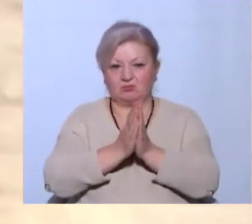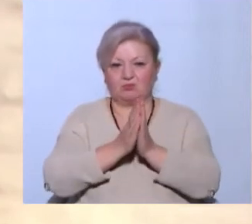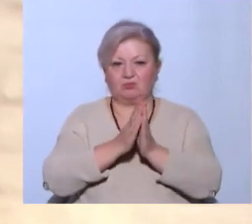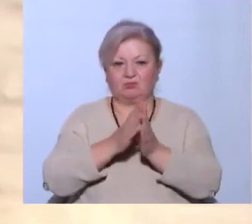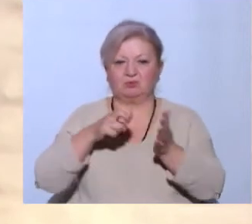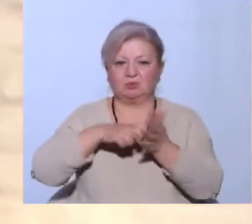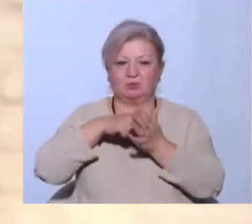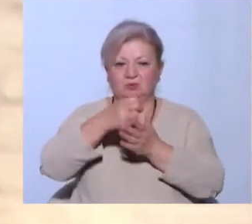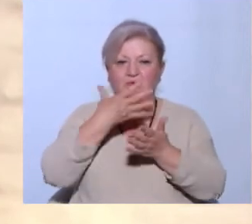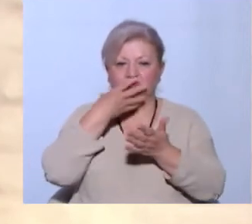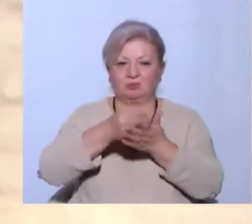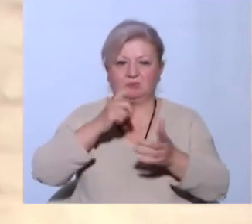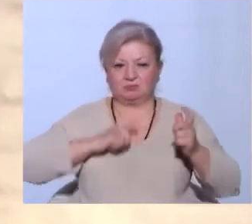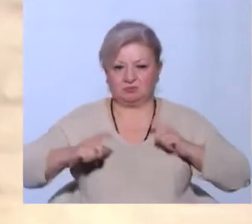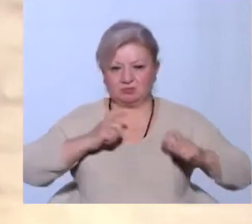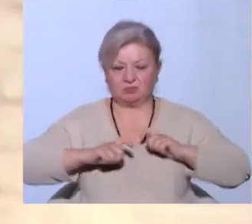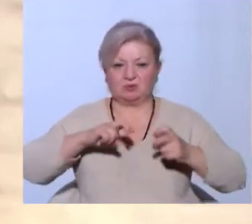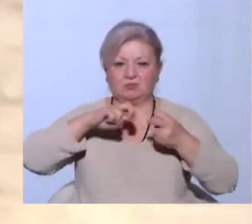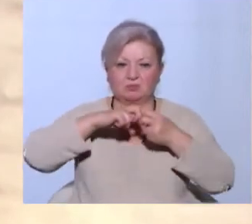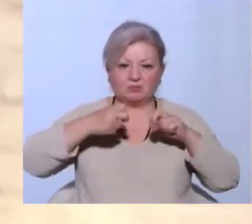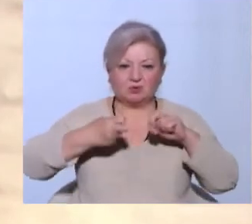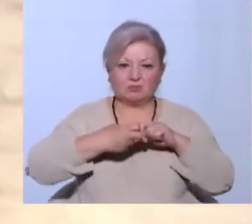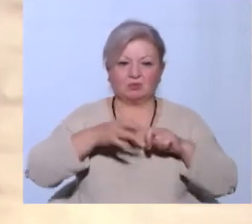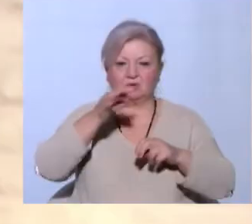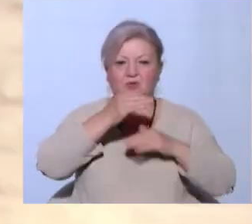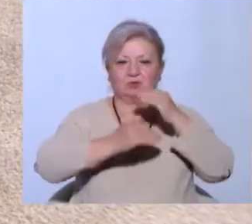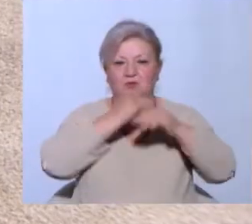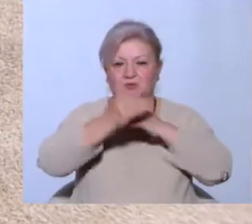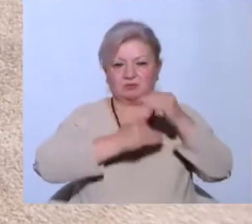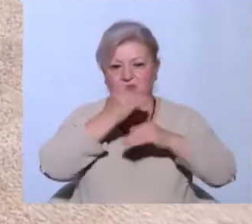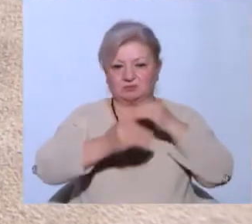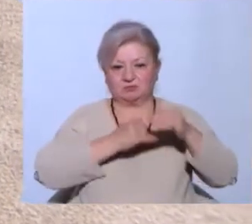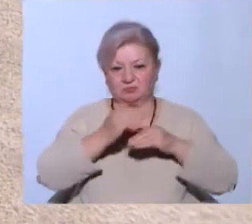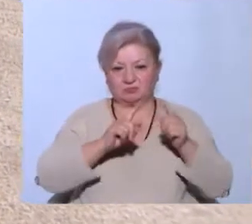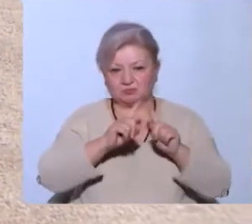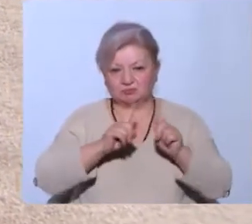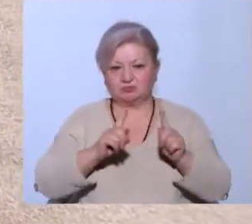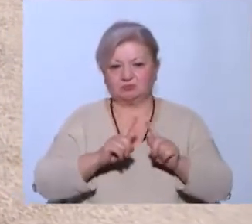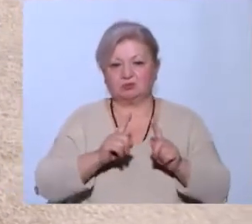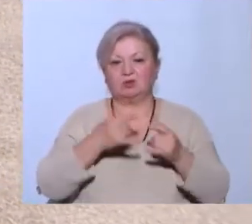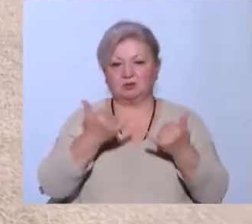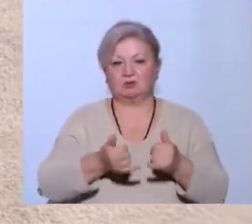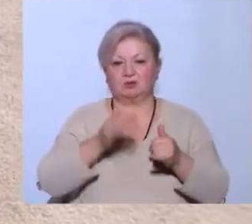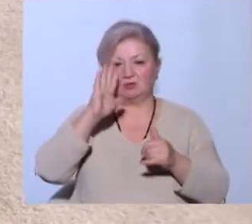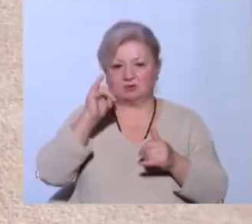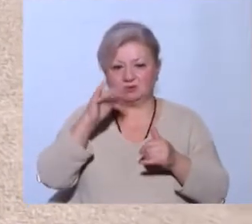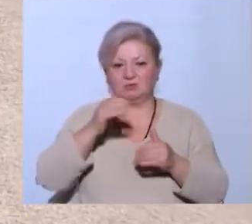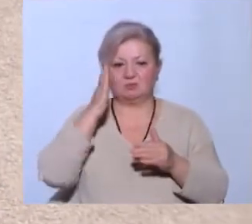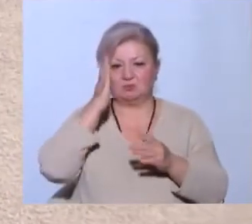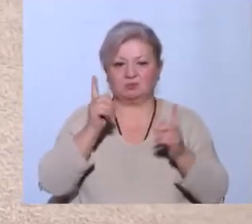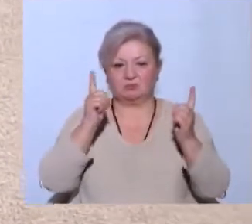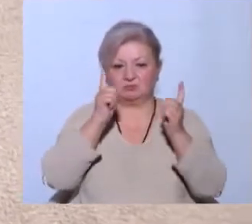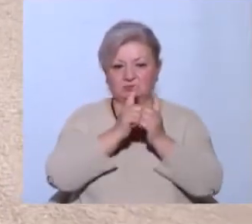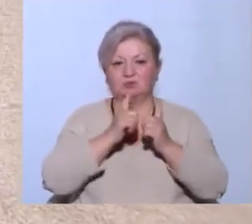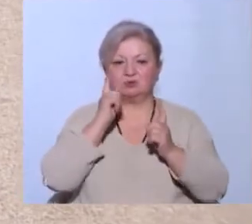და რეგიონის განვითარების პერსპექტივები ხდება ყველაზე მნიშვნელოვანი. Მე ამით დაგემშვიდობებით. Ნახვამდის მომავალ შეხვედრამდე,